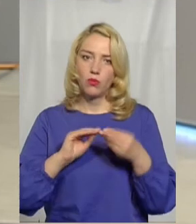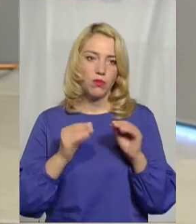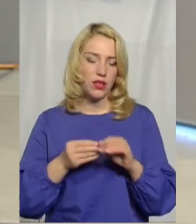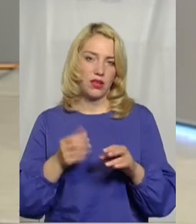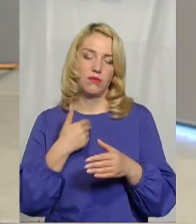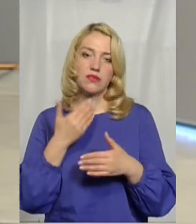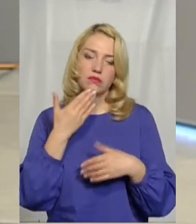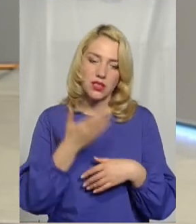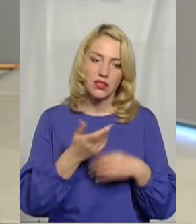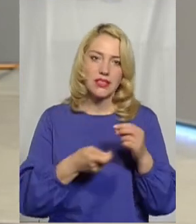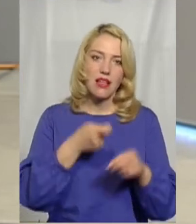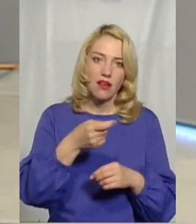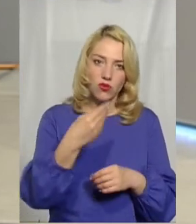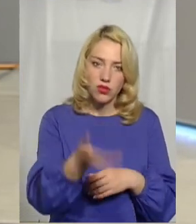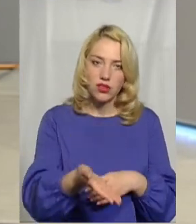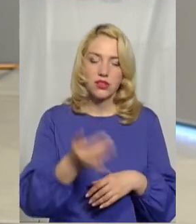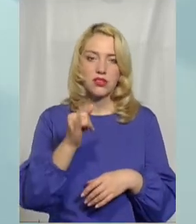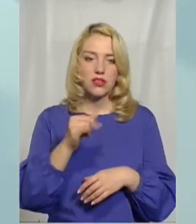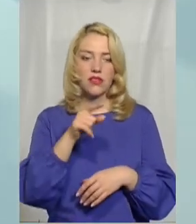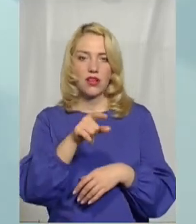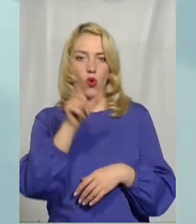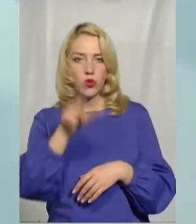звертаються до неї з заявкою, і вона дає